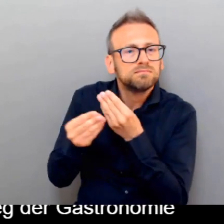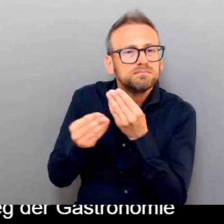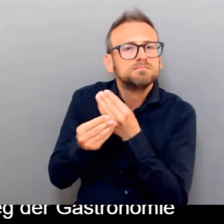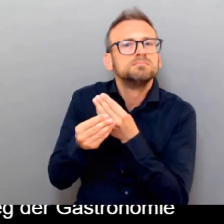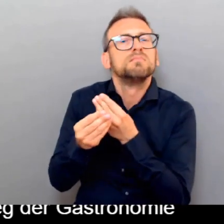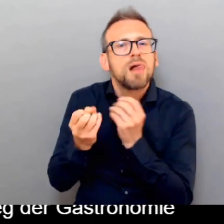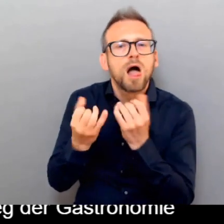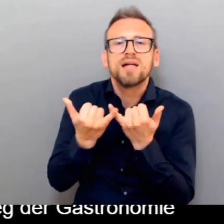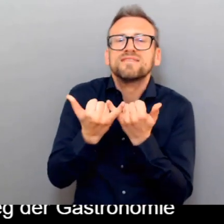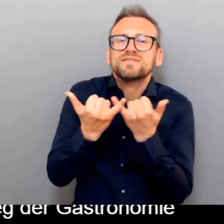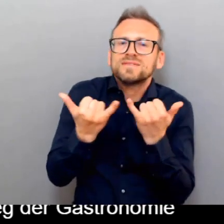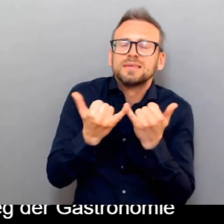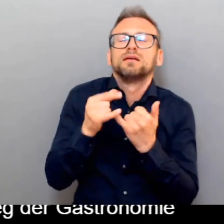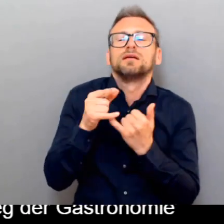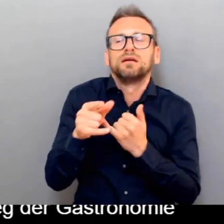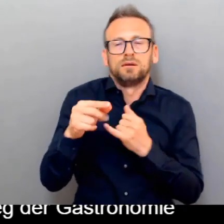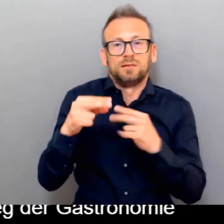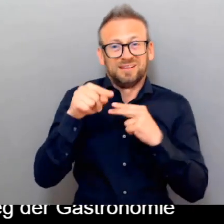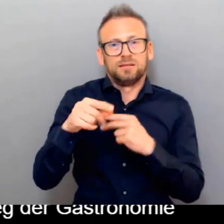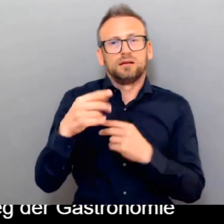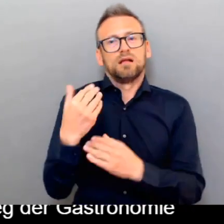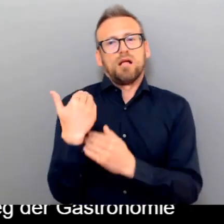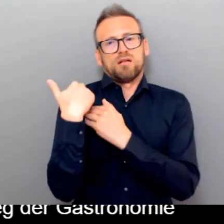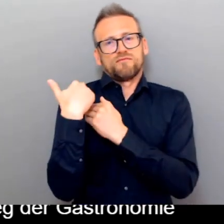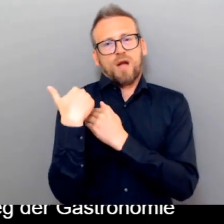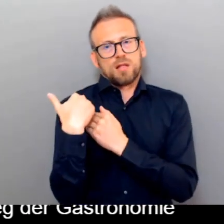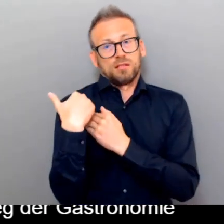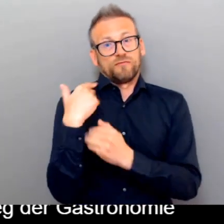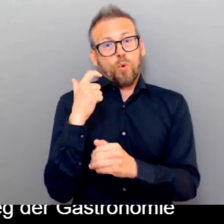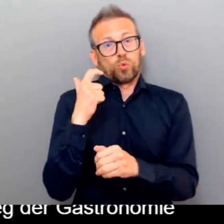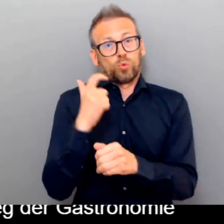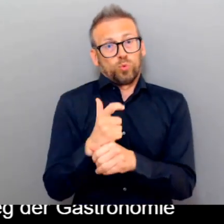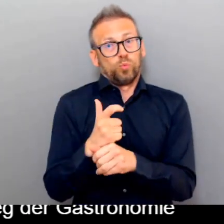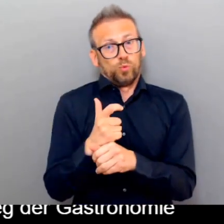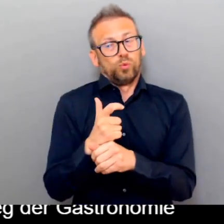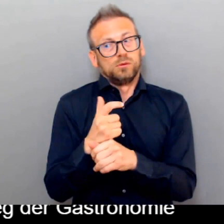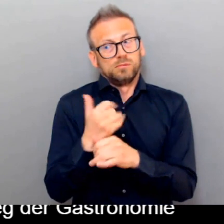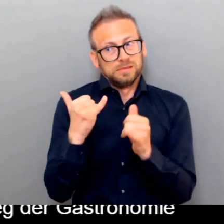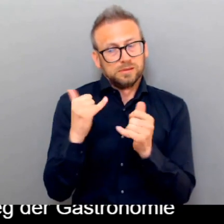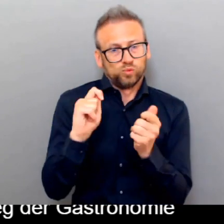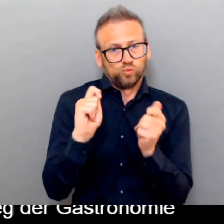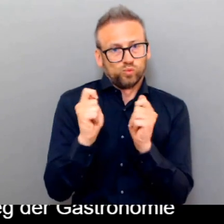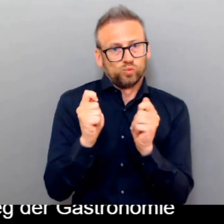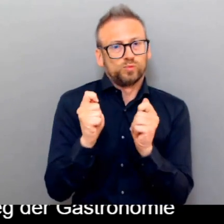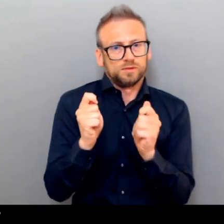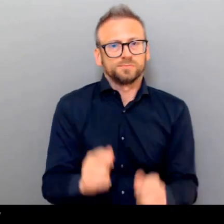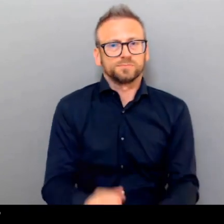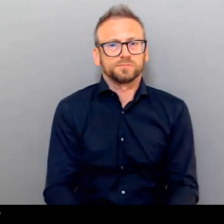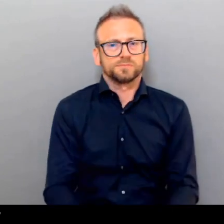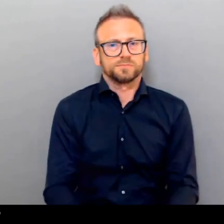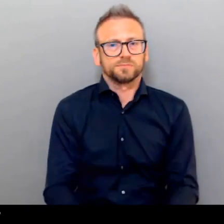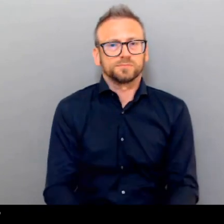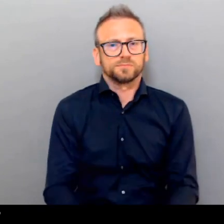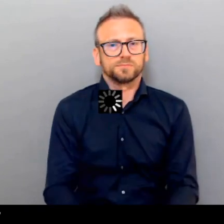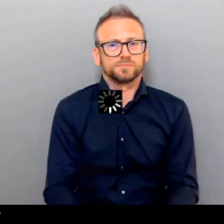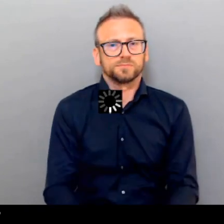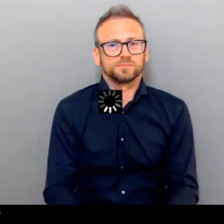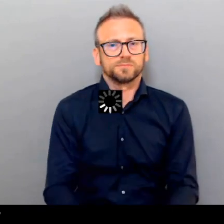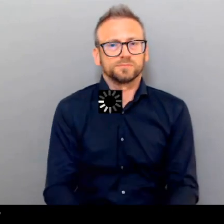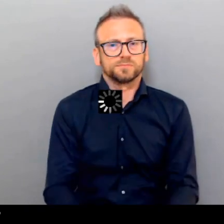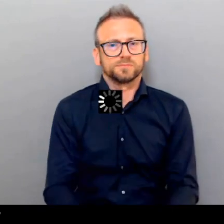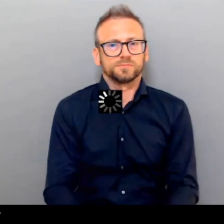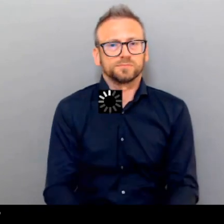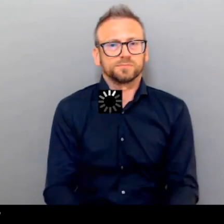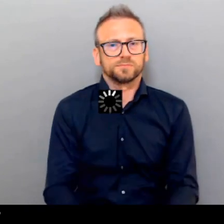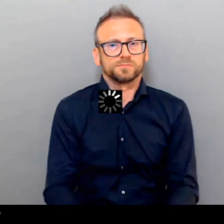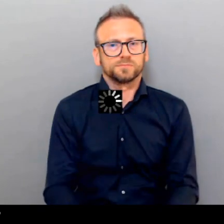und verantwortungsvoll damit umgeht. Öffnung 11. Mai, jetzt eben auch der gesamte Handel. Die Rückmeldungen